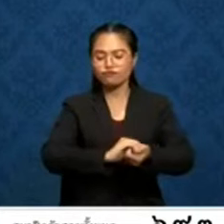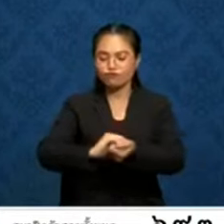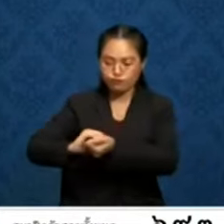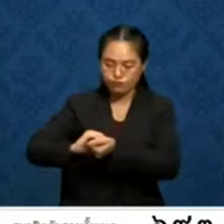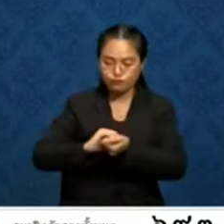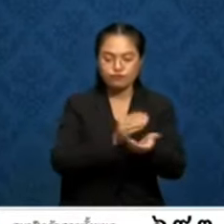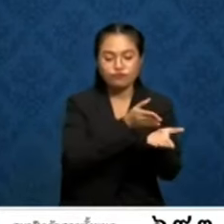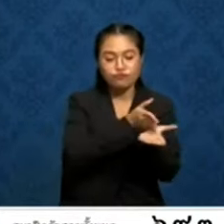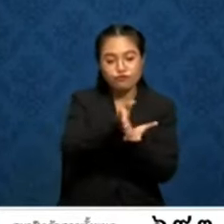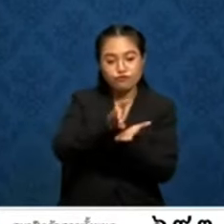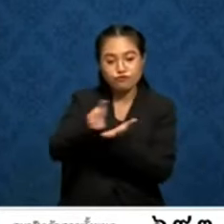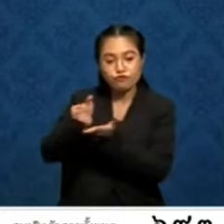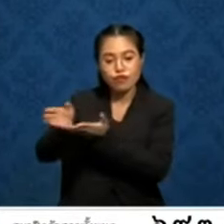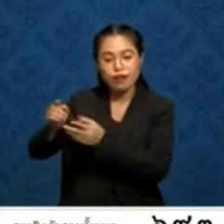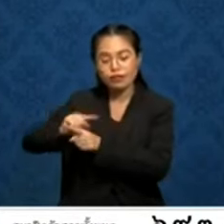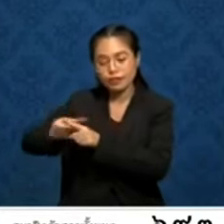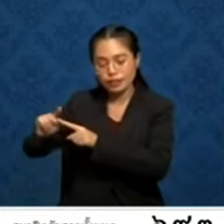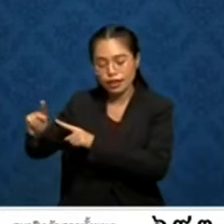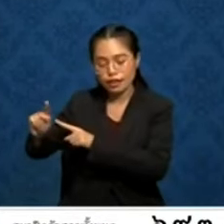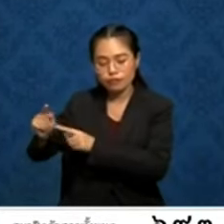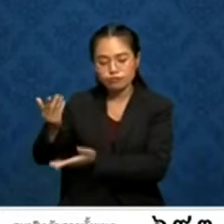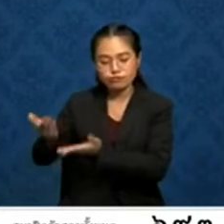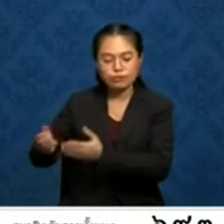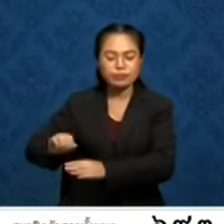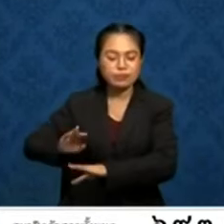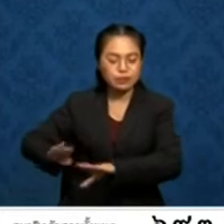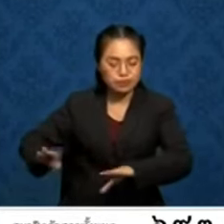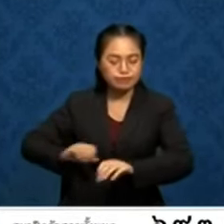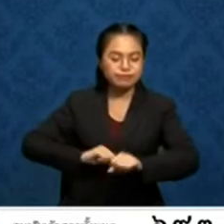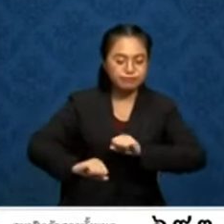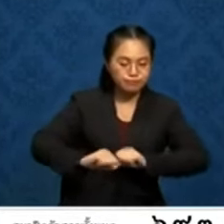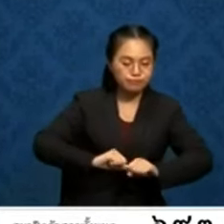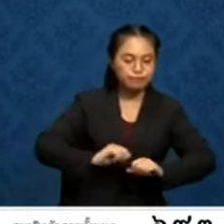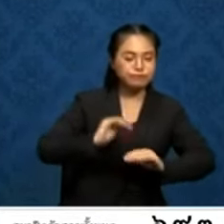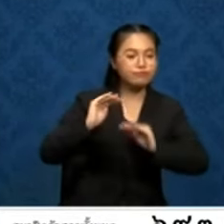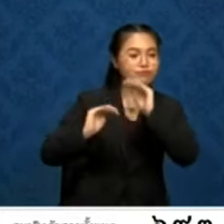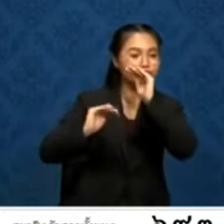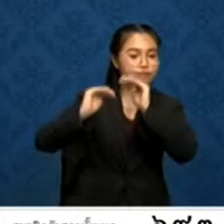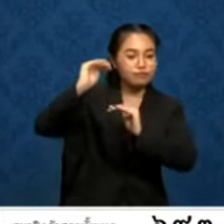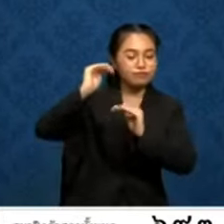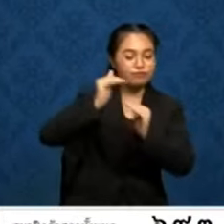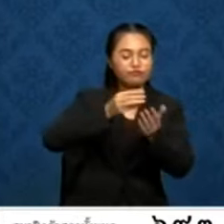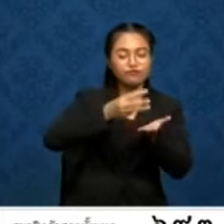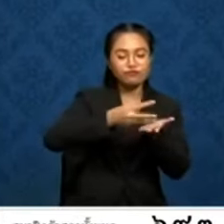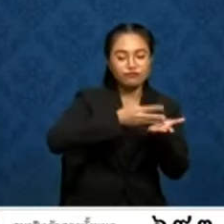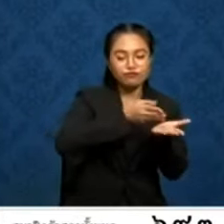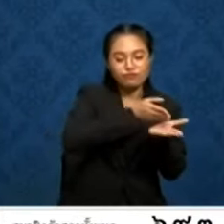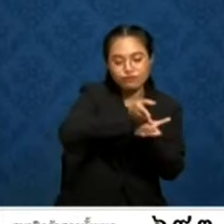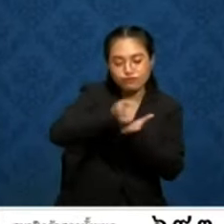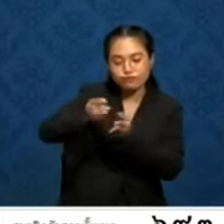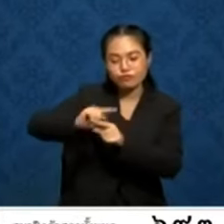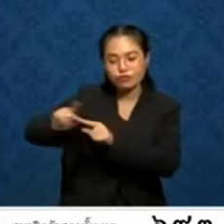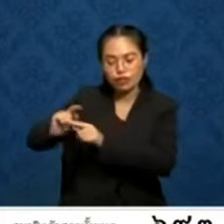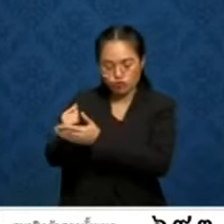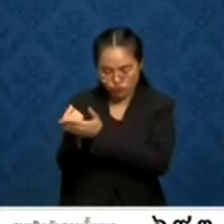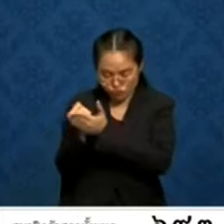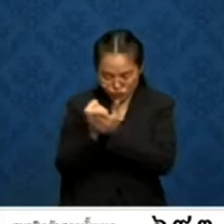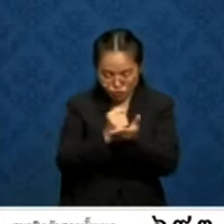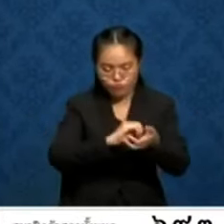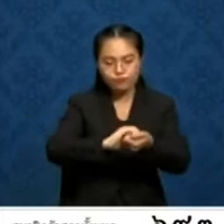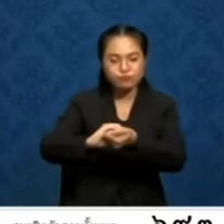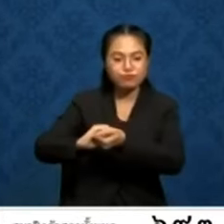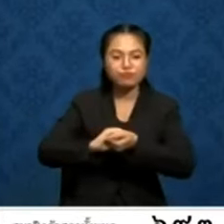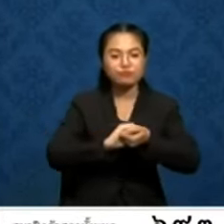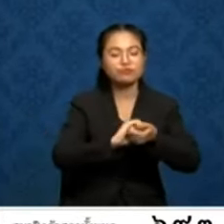วนจากทุกช่วงวัยจากทุกความเชี่ยวชาญขับเคลื่อนนโยบายที่อยู่บ